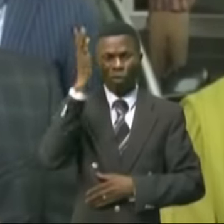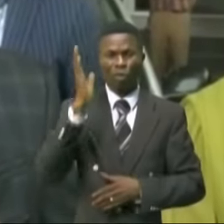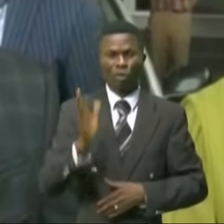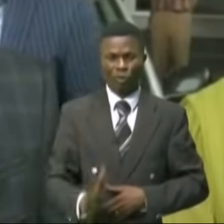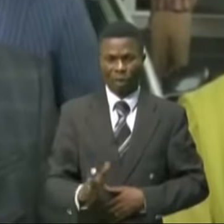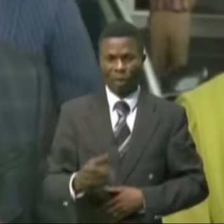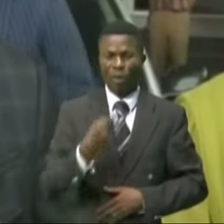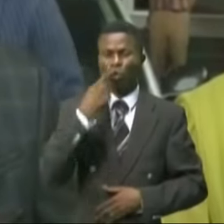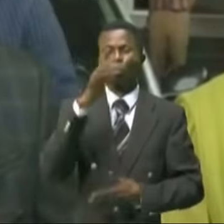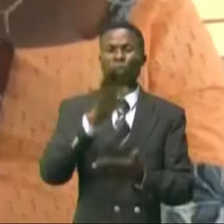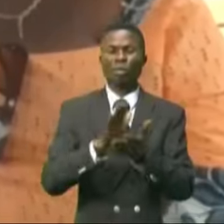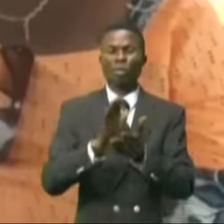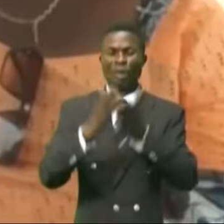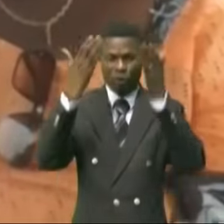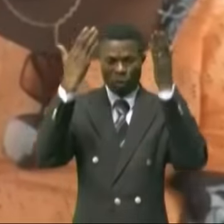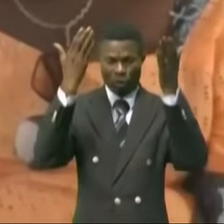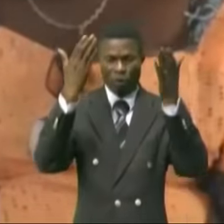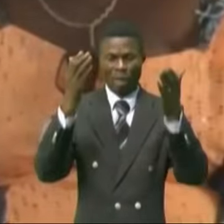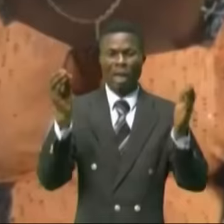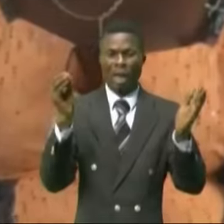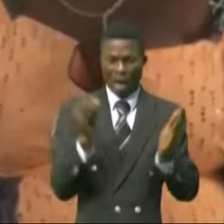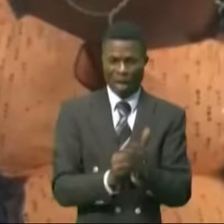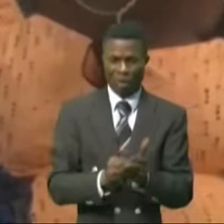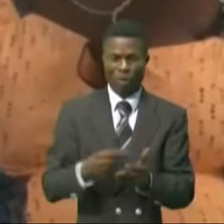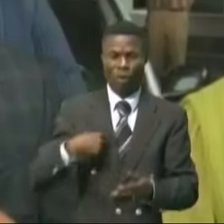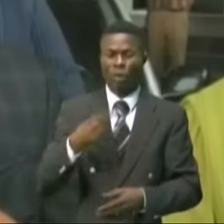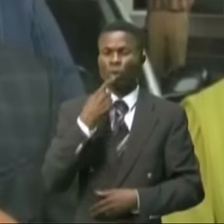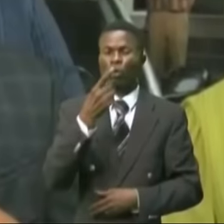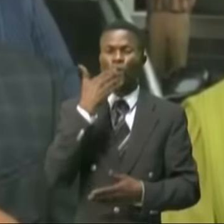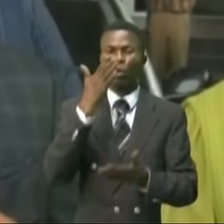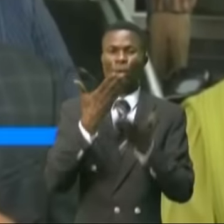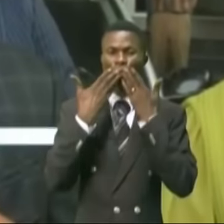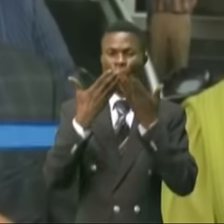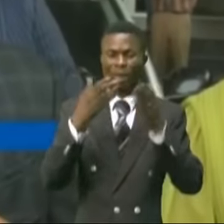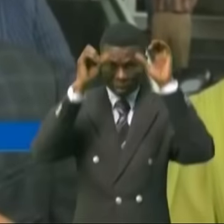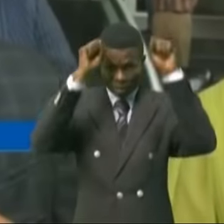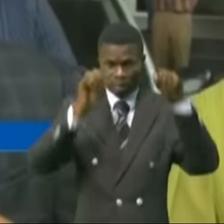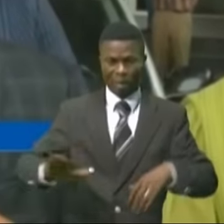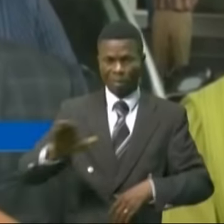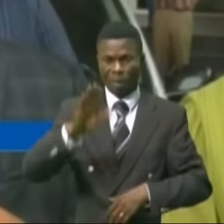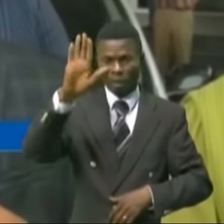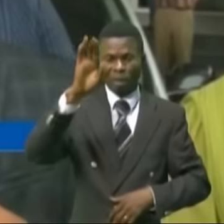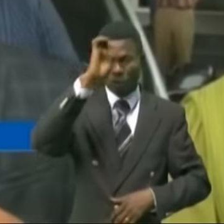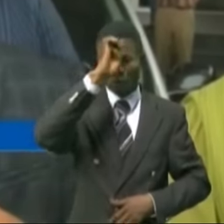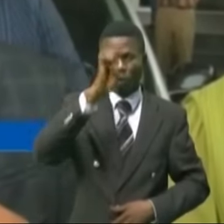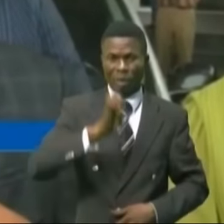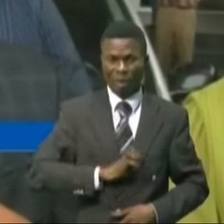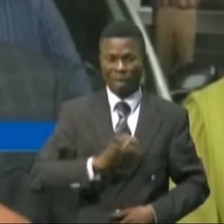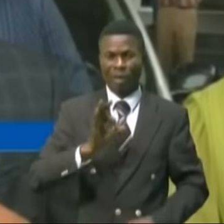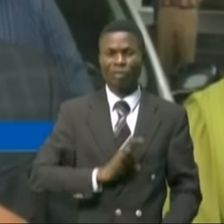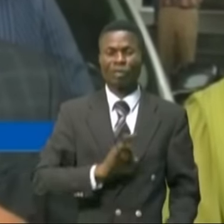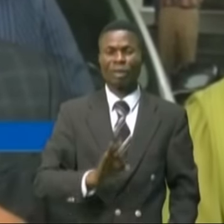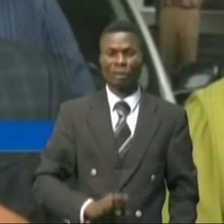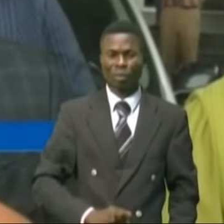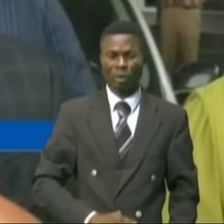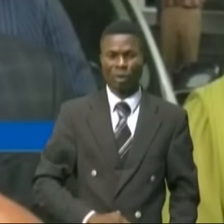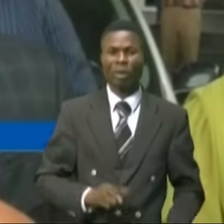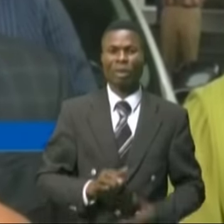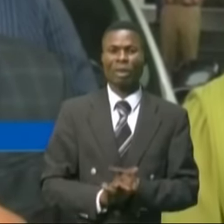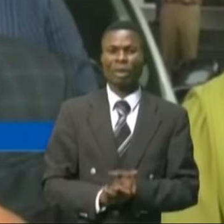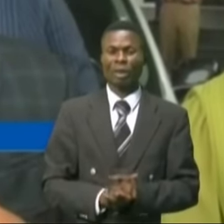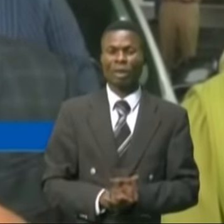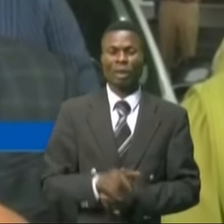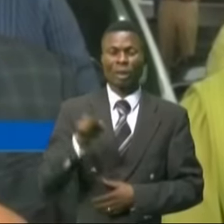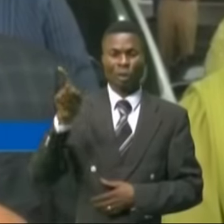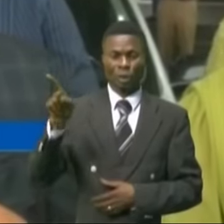les remercions. Et également, nous remercions le président de la République, son Excellence Félix-Antoine Tshisekedi Tshilombo,